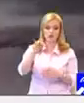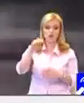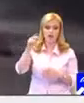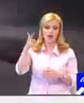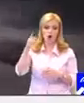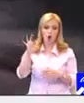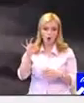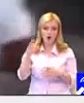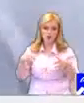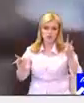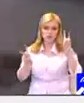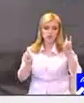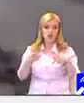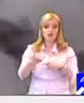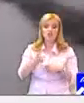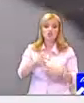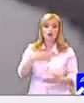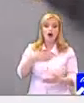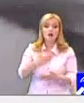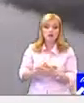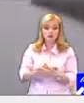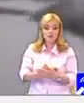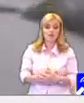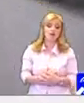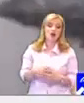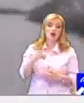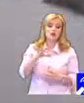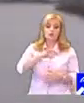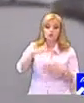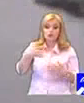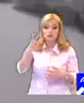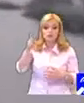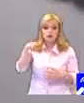niciuna dintre erupțiile din ultima sută de ani nu a fost așa de violentă ca acum.